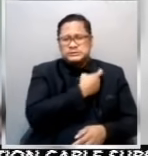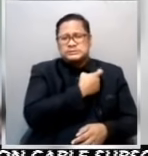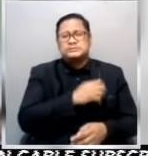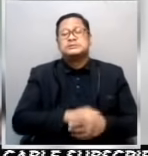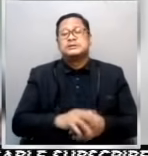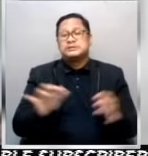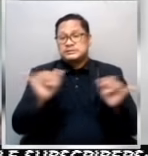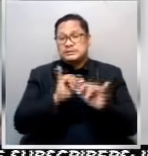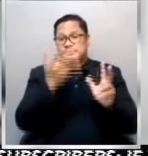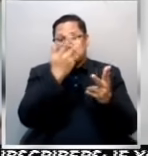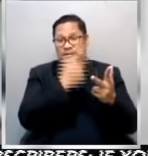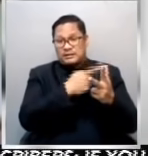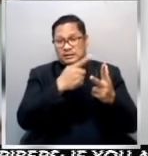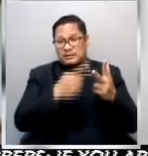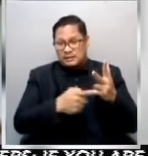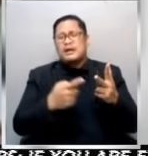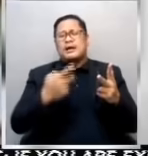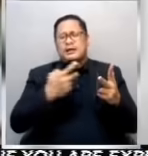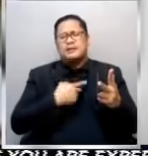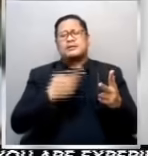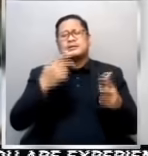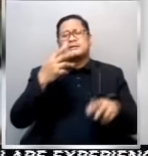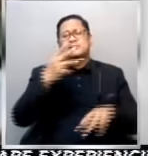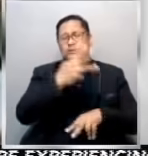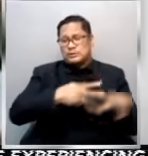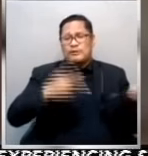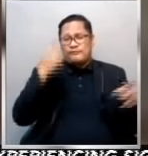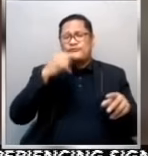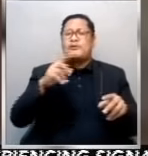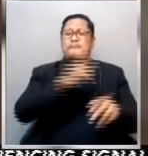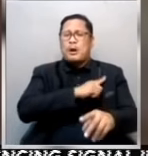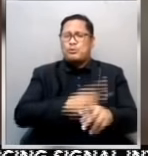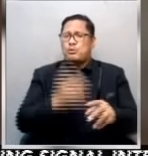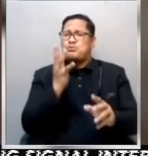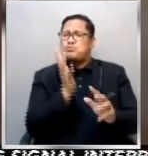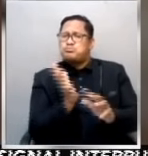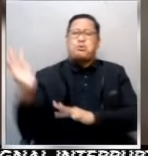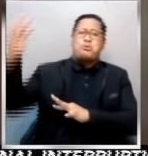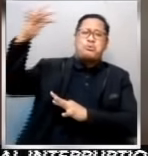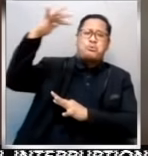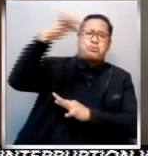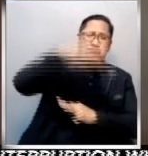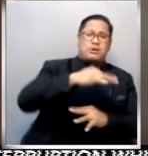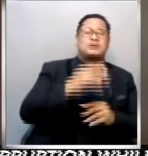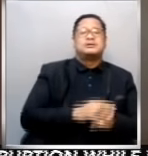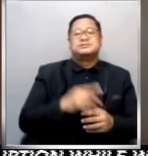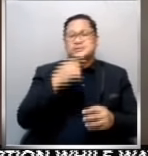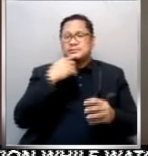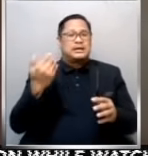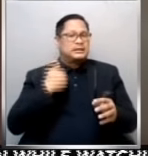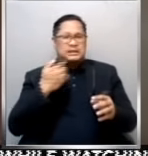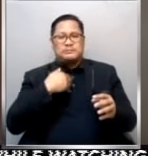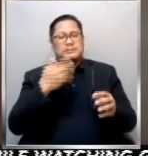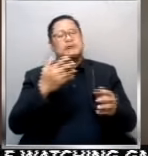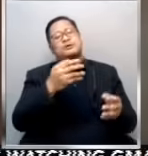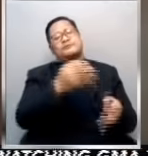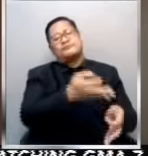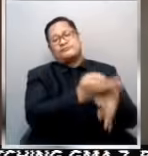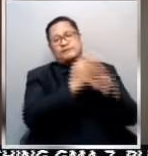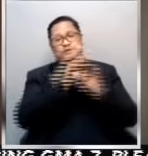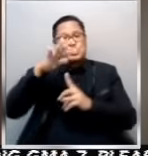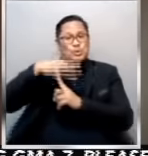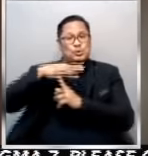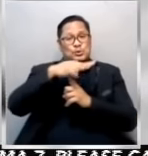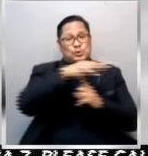Jake ang nasugatan dahil sa hampas ng malalakas na alon. Hindi na rin sila nasundo ng helicopter para dalhin sa ospital dahil